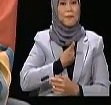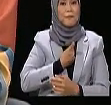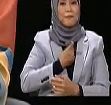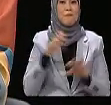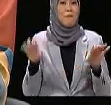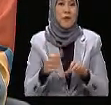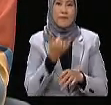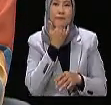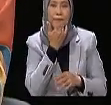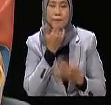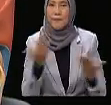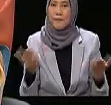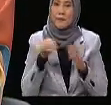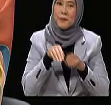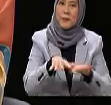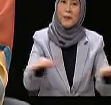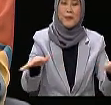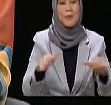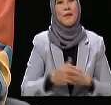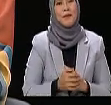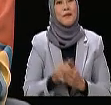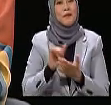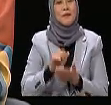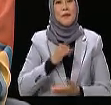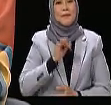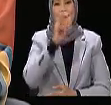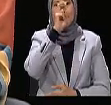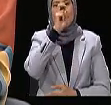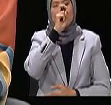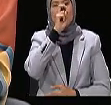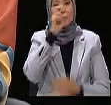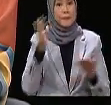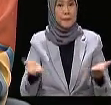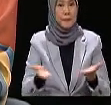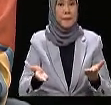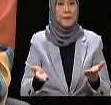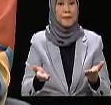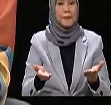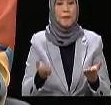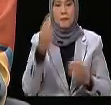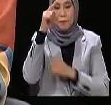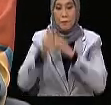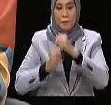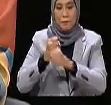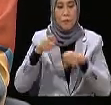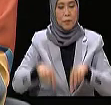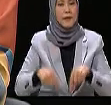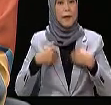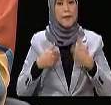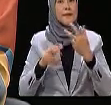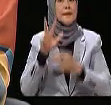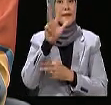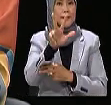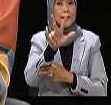buat demi kau menjadi saya juga tegaskan dalam konteks ini saya di dalam atau untuk tahun ini saya menengadahkan dengan